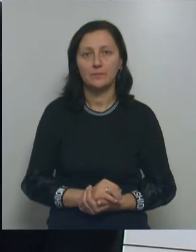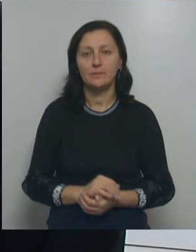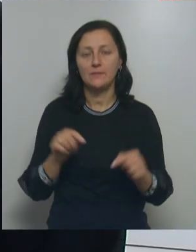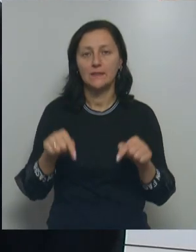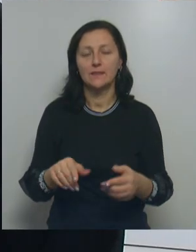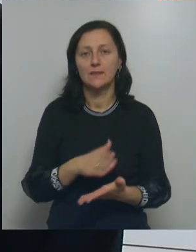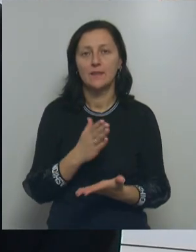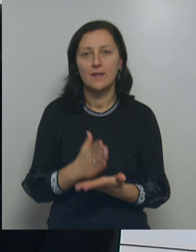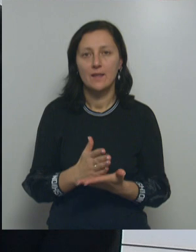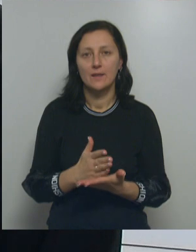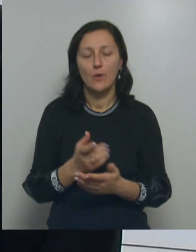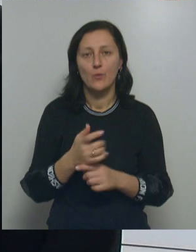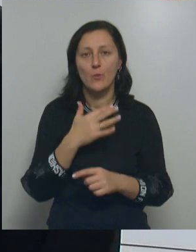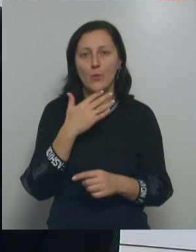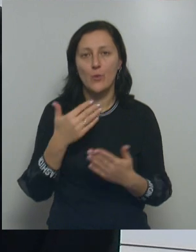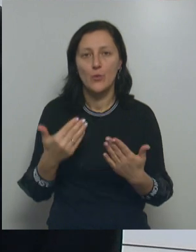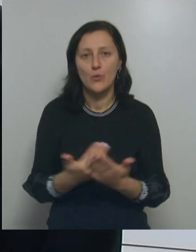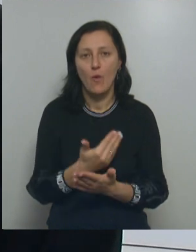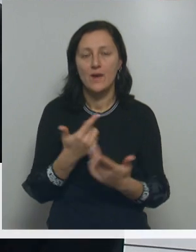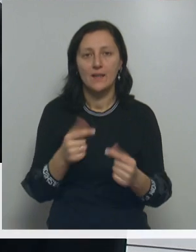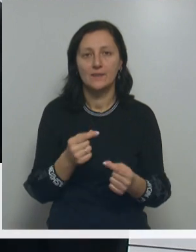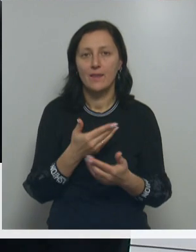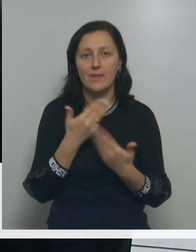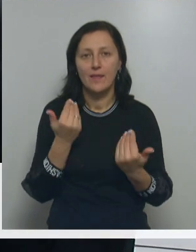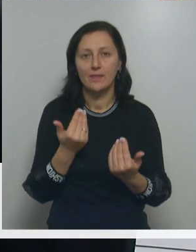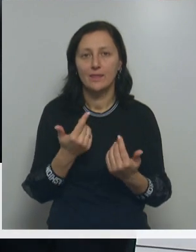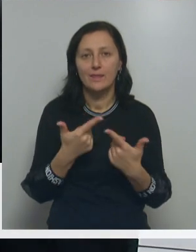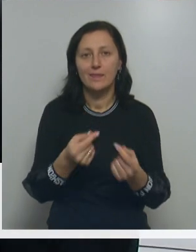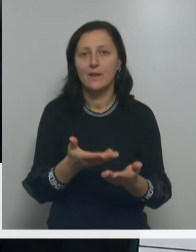есть некоторые новые вещи, которых нет нигде в области. Например,